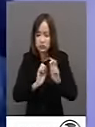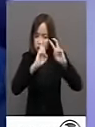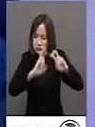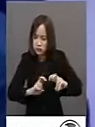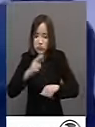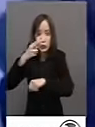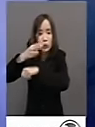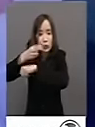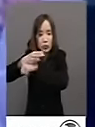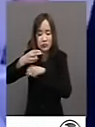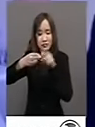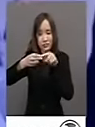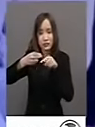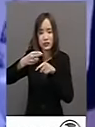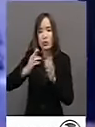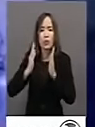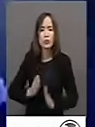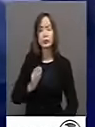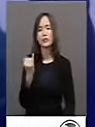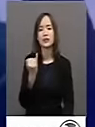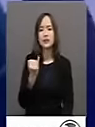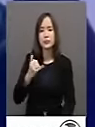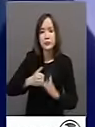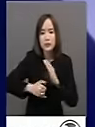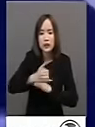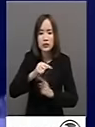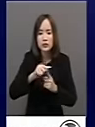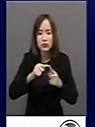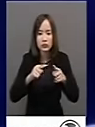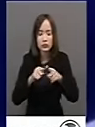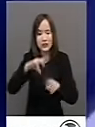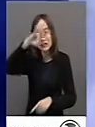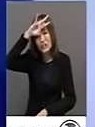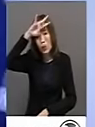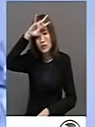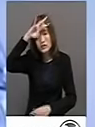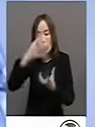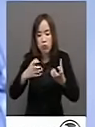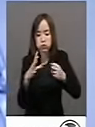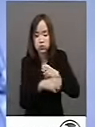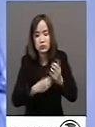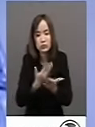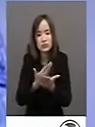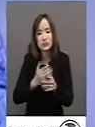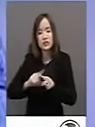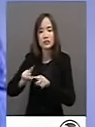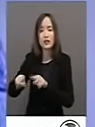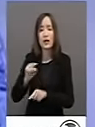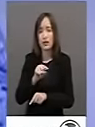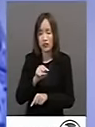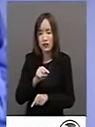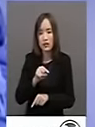องวงจรปิดครับคนร้ายเนี่ยนะฮะไปปล้นร้านสะดวกซื้อ 7-Eleven ริมเส้นบายพาส